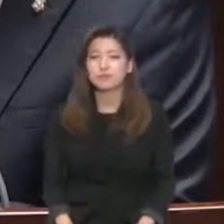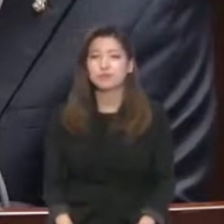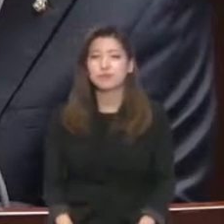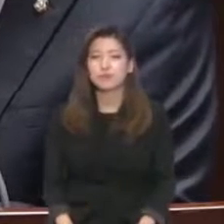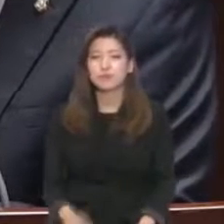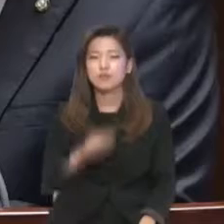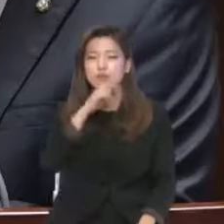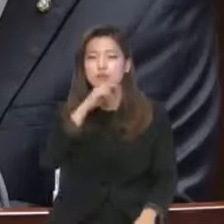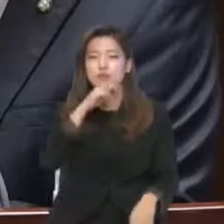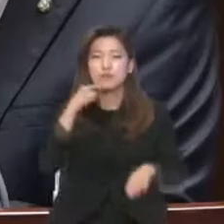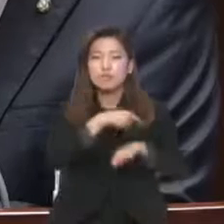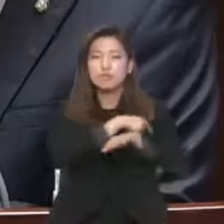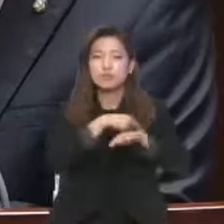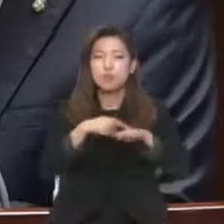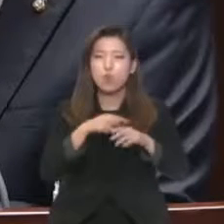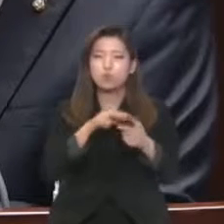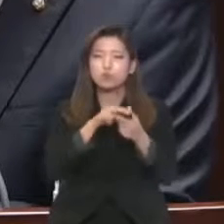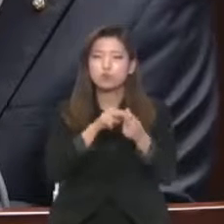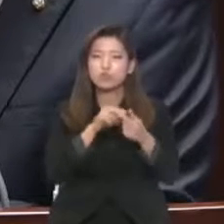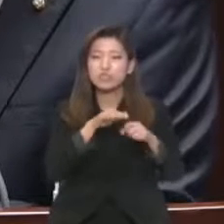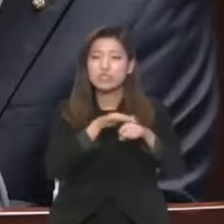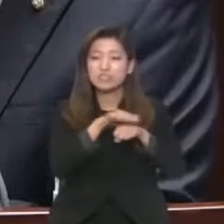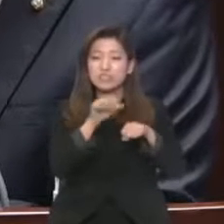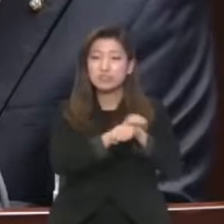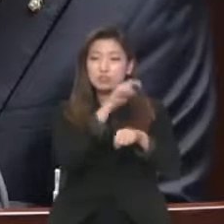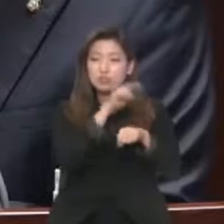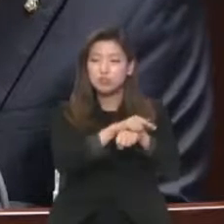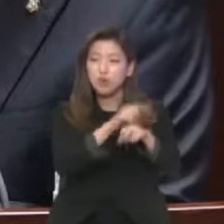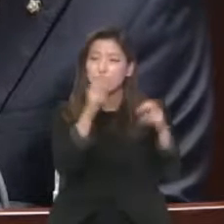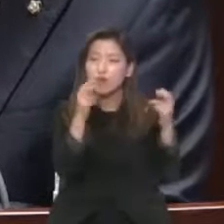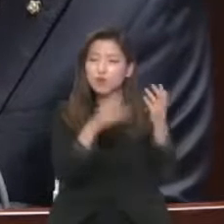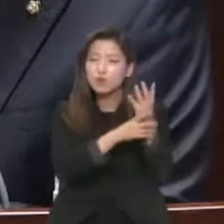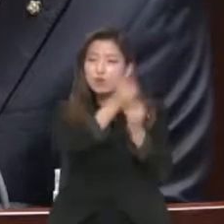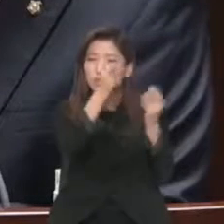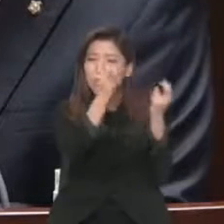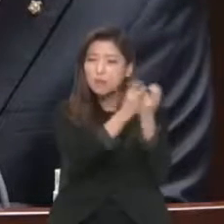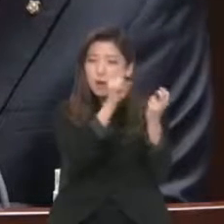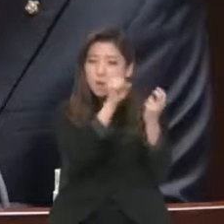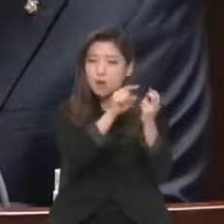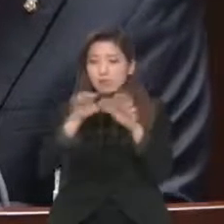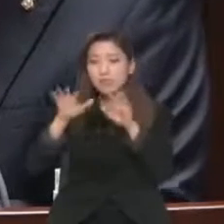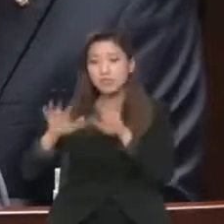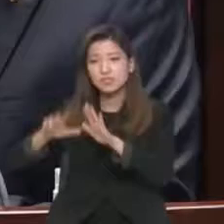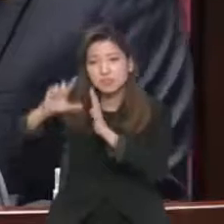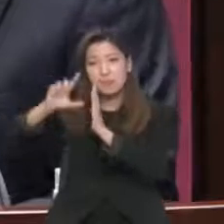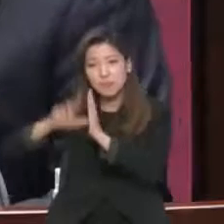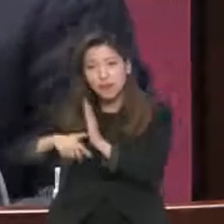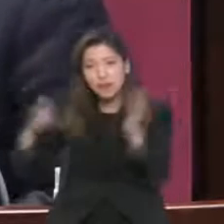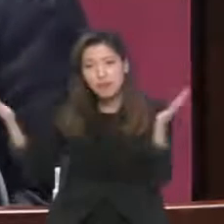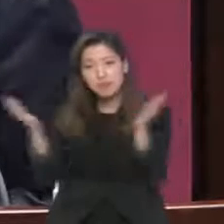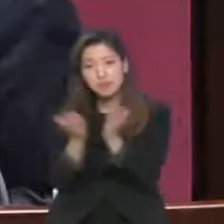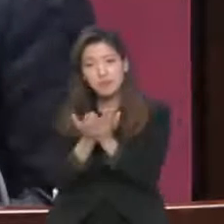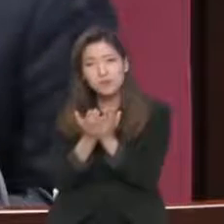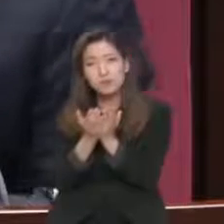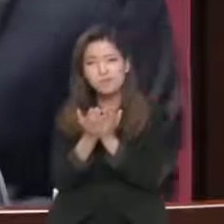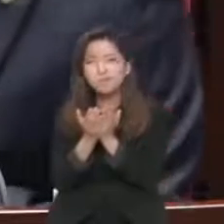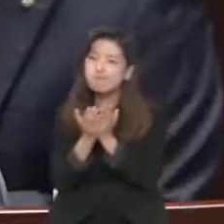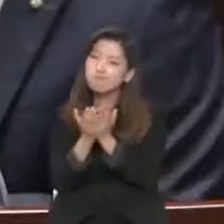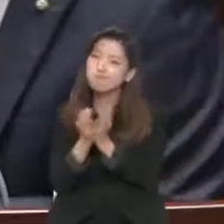특수성, 민족주의적 특수성에 근거한 통일 방안이 오늘날에도 유효한가라는 질문입니다. 슬라이드를 한번